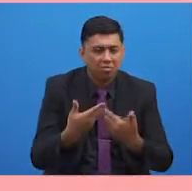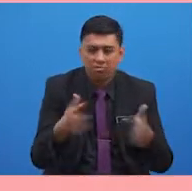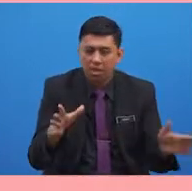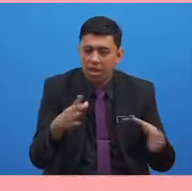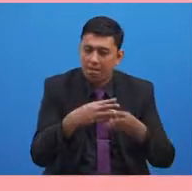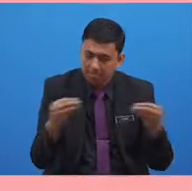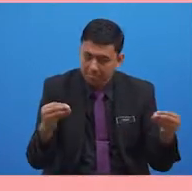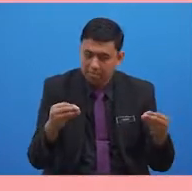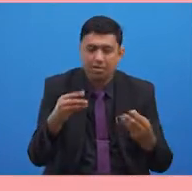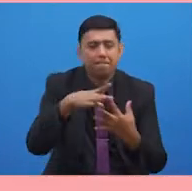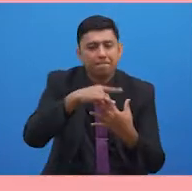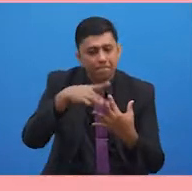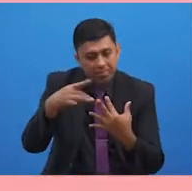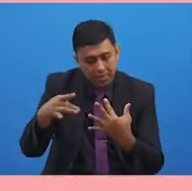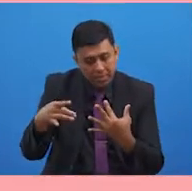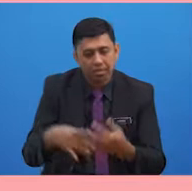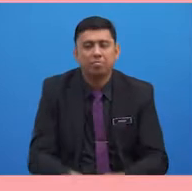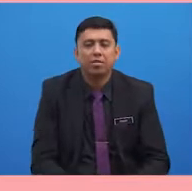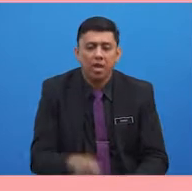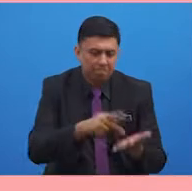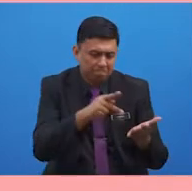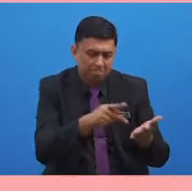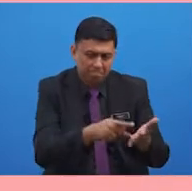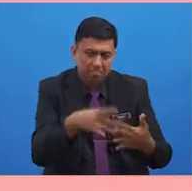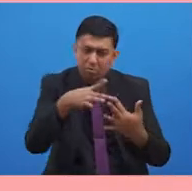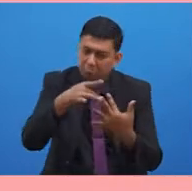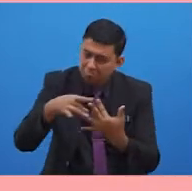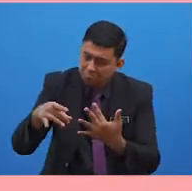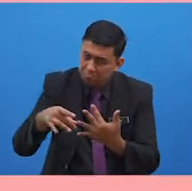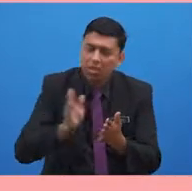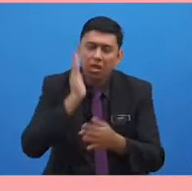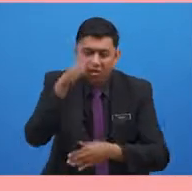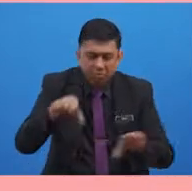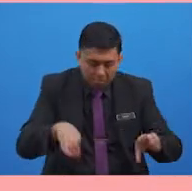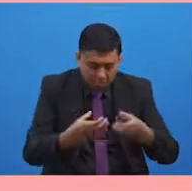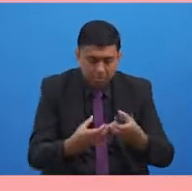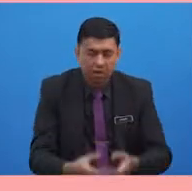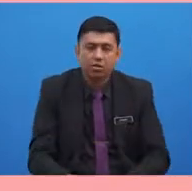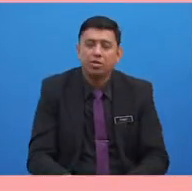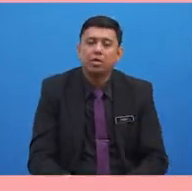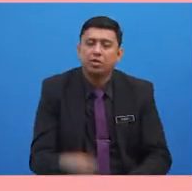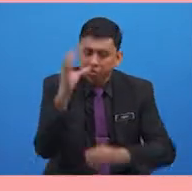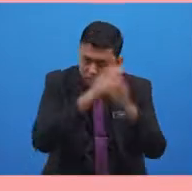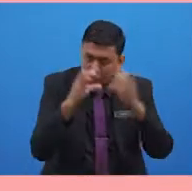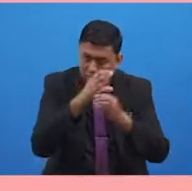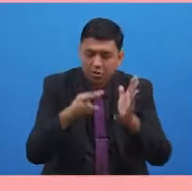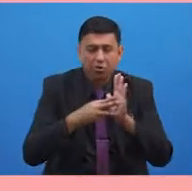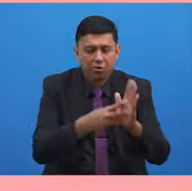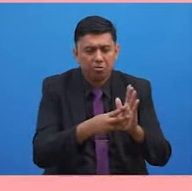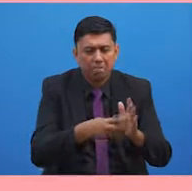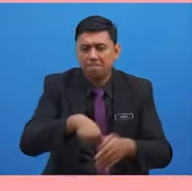selesai proses pengundian, proses pengiraan undi akan dilakukan bagi mencari calon